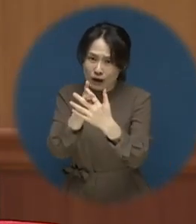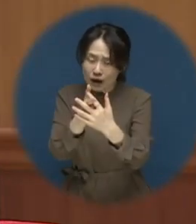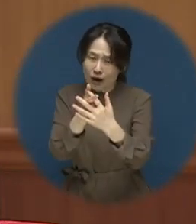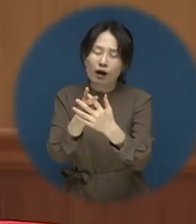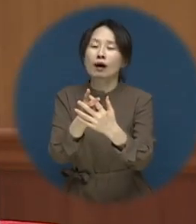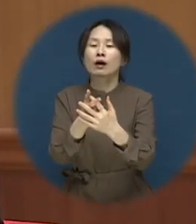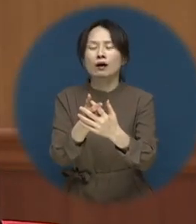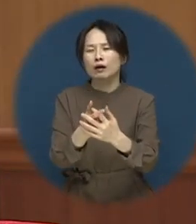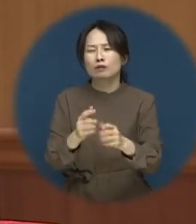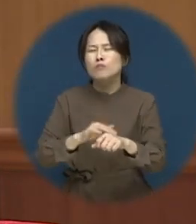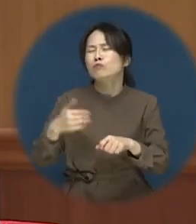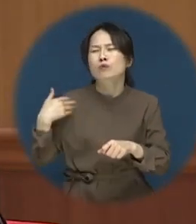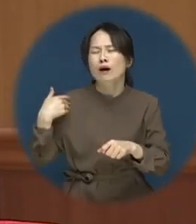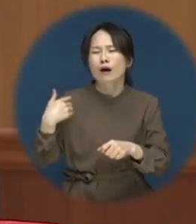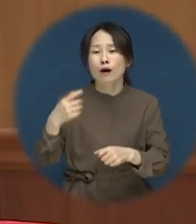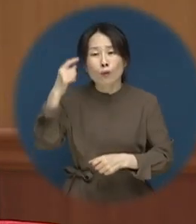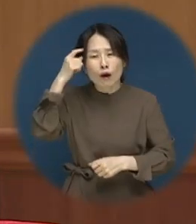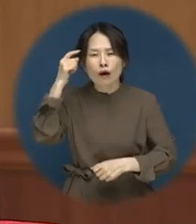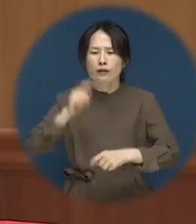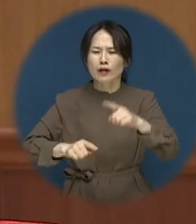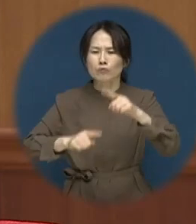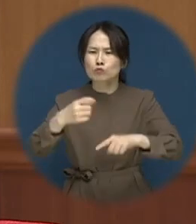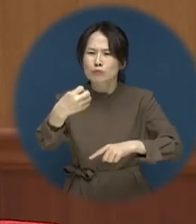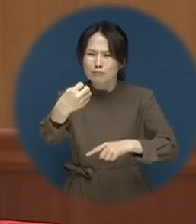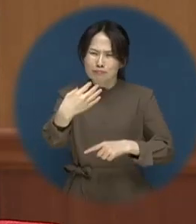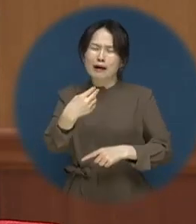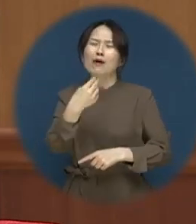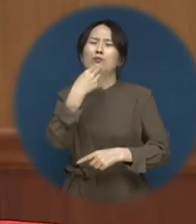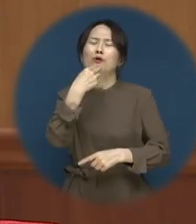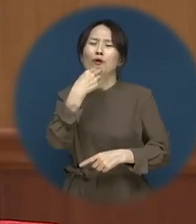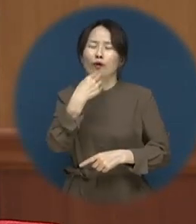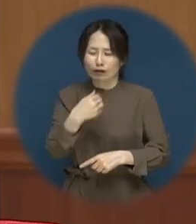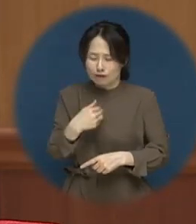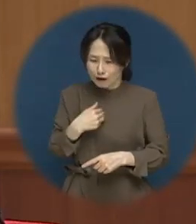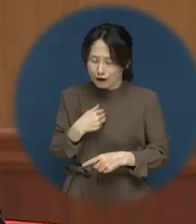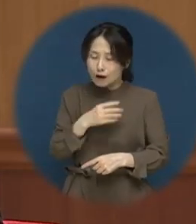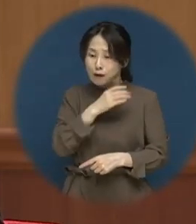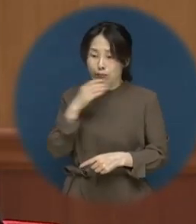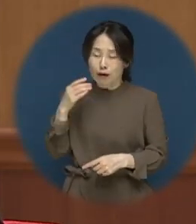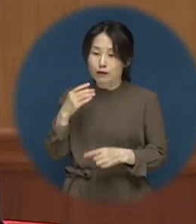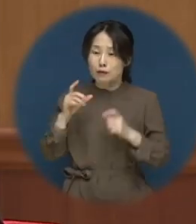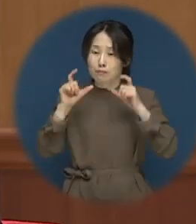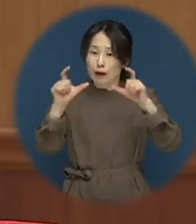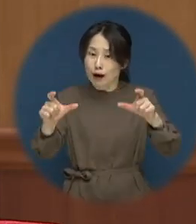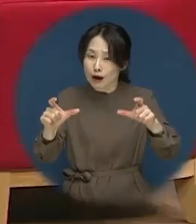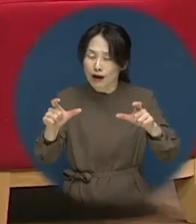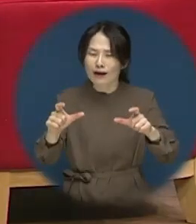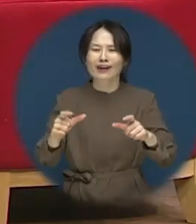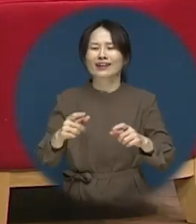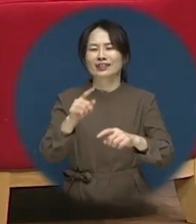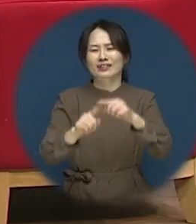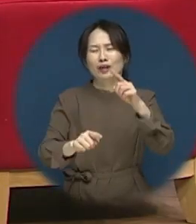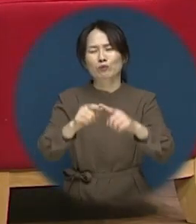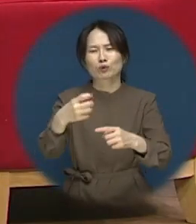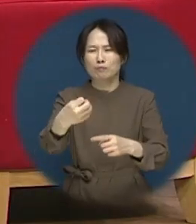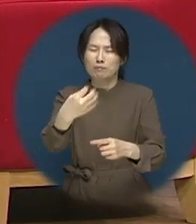말을 못하잖아요. 말을 못하기 때문에 그래 당시 제대로 했어라고 얘기하지 않잖아요. 아니, 근데 진단한 결과로